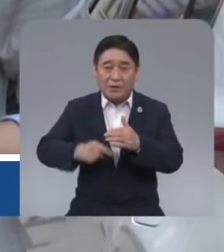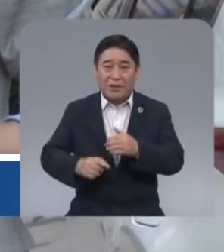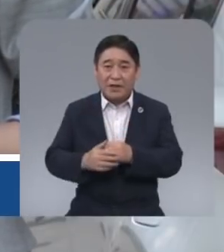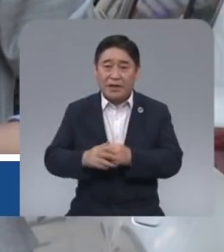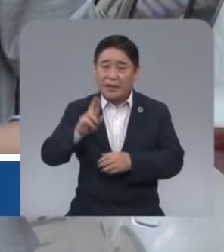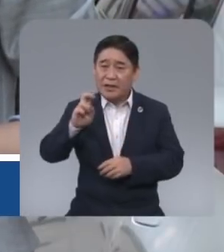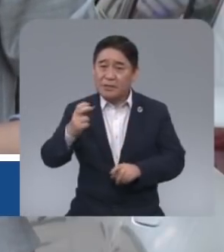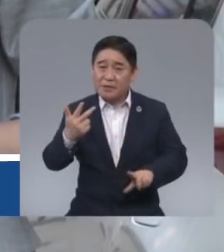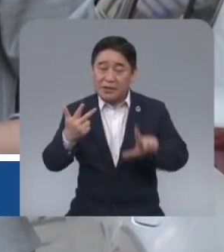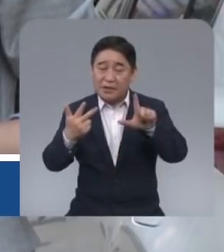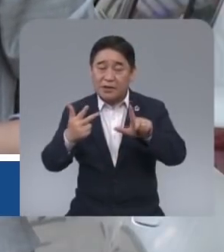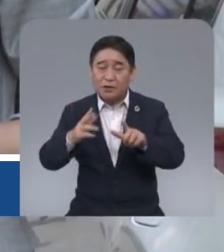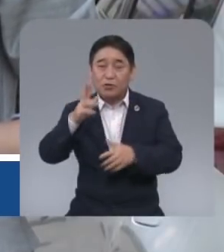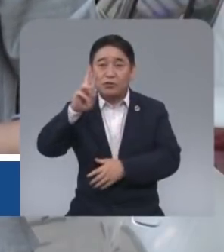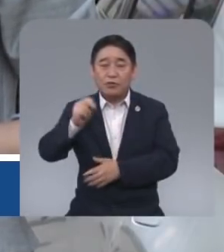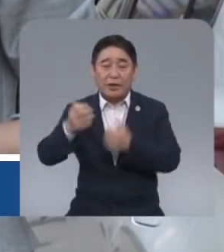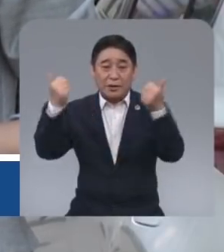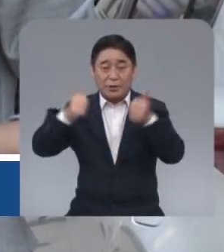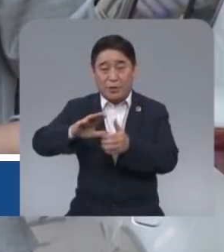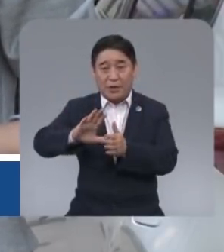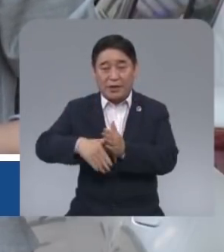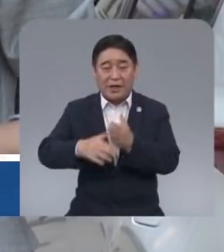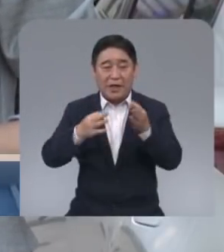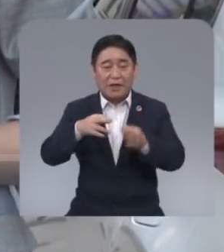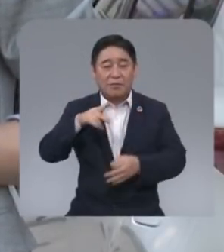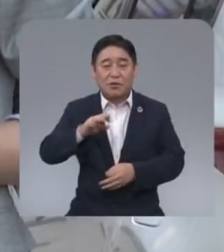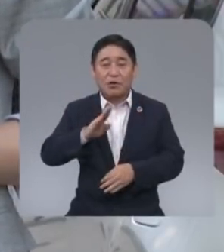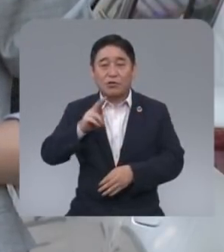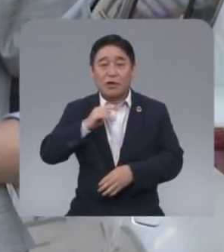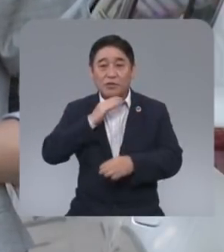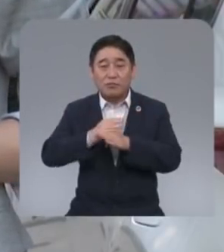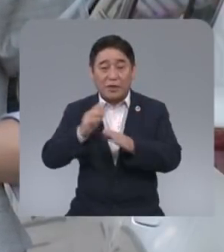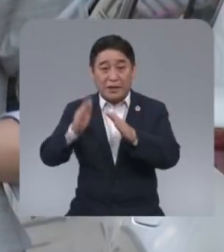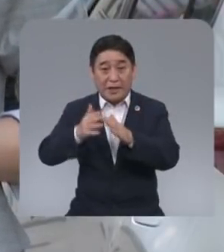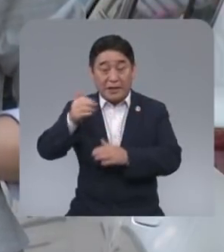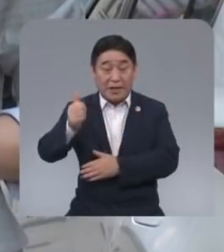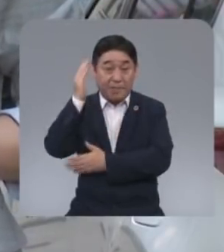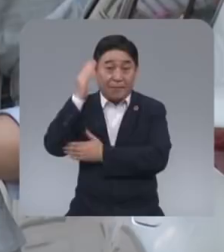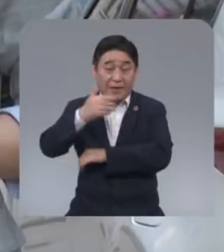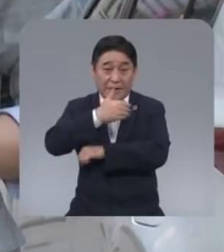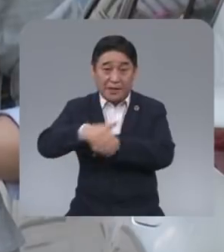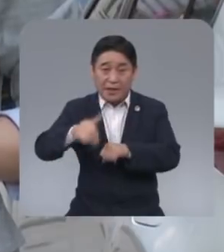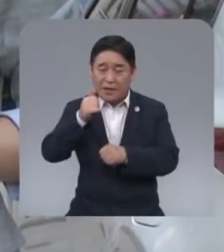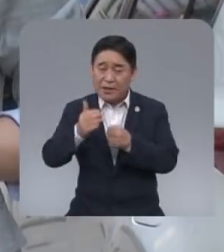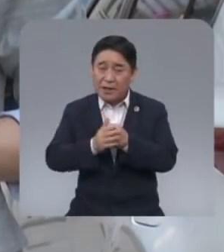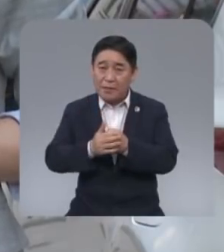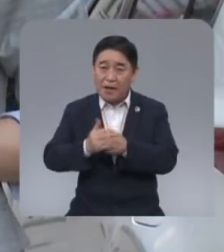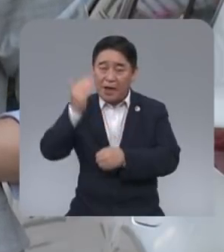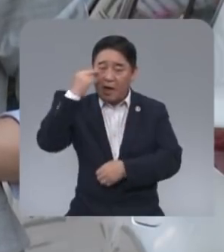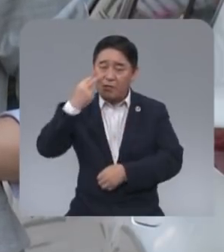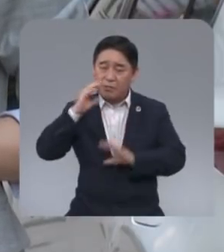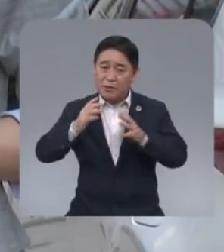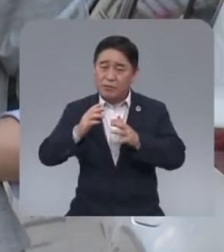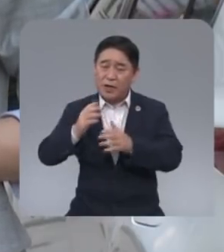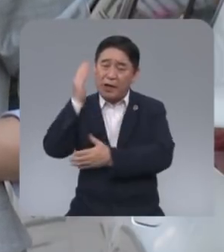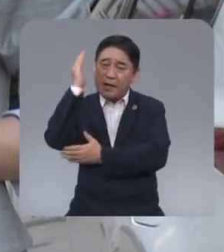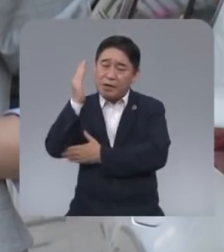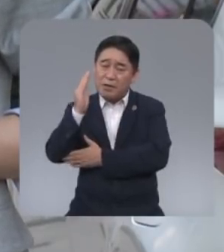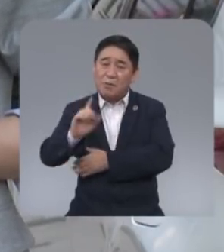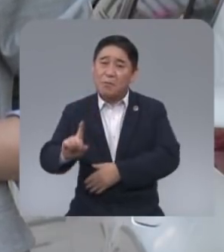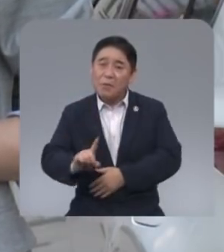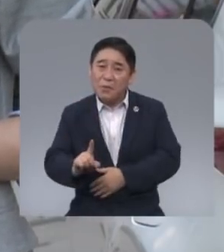시간 27일에는 유엔 총회에서 김성 주 유엔 북한 대사가 연설할 예정이어서 한국과 미국을 향해 어떤 메시지를